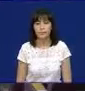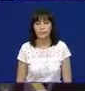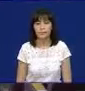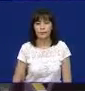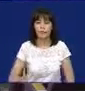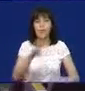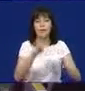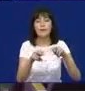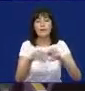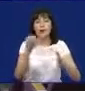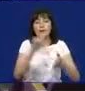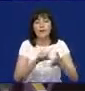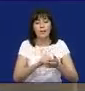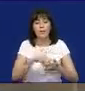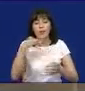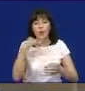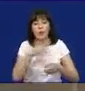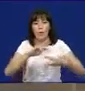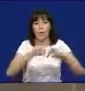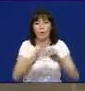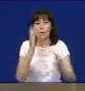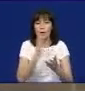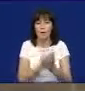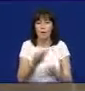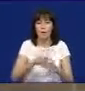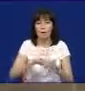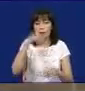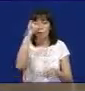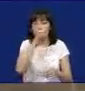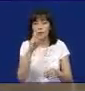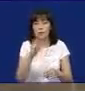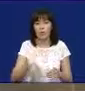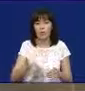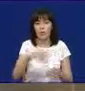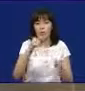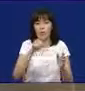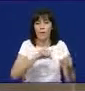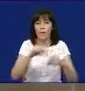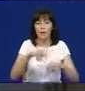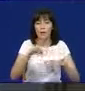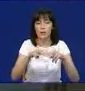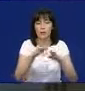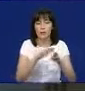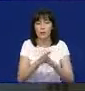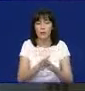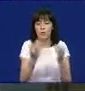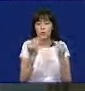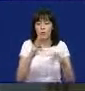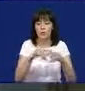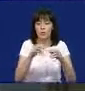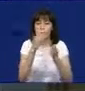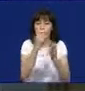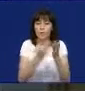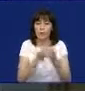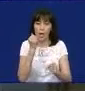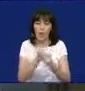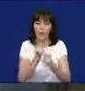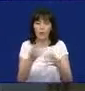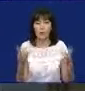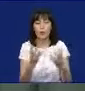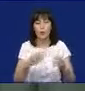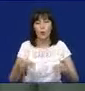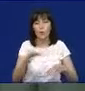Құрылысқа қатысты қордаланған мән-жайлар бар. Сондықтан жылына 200 әлеуметтік нысанның құрылысы жүргізілетін өңірде бірыңғай құрылыс саясаты атқарылуы керек. Облыс